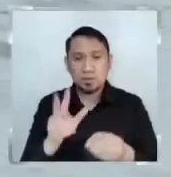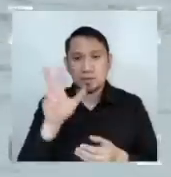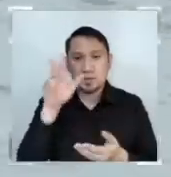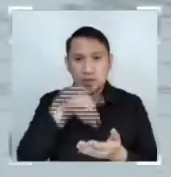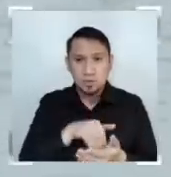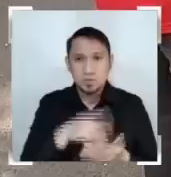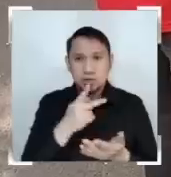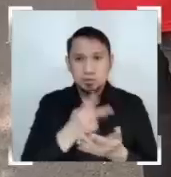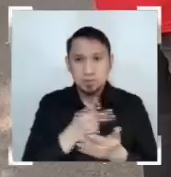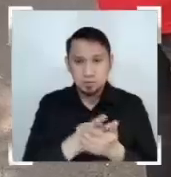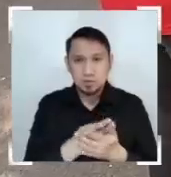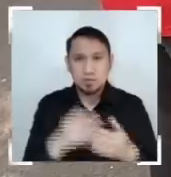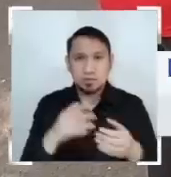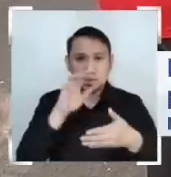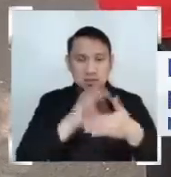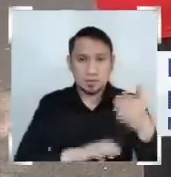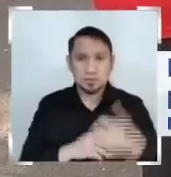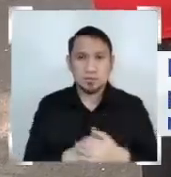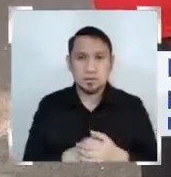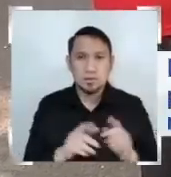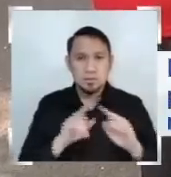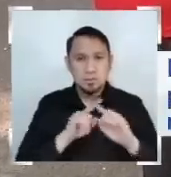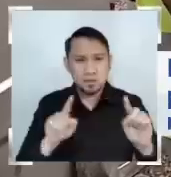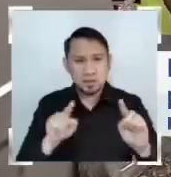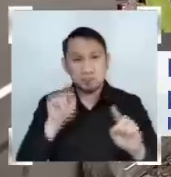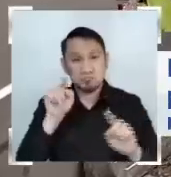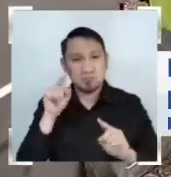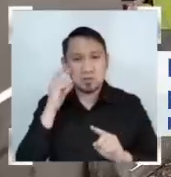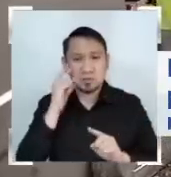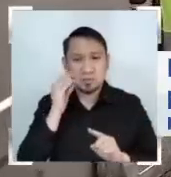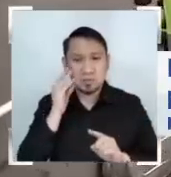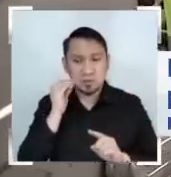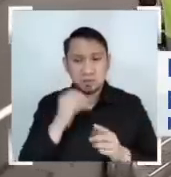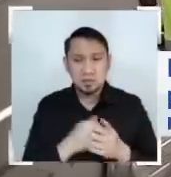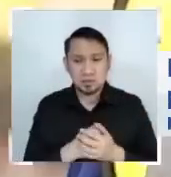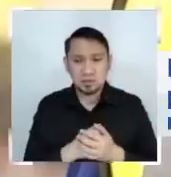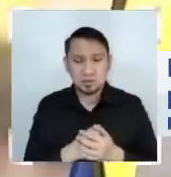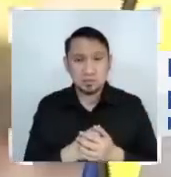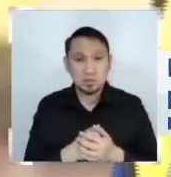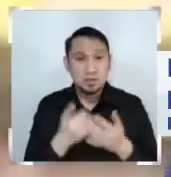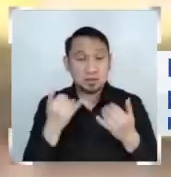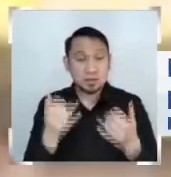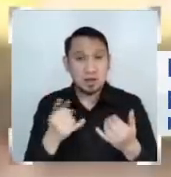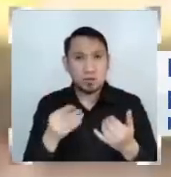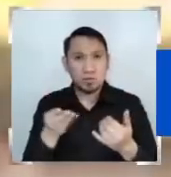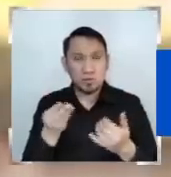fuel discounts. Pero sa karanasan daw ni Lolo Felipe, ilang araw lamang ang tinatagal ng subsidy. Sigurado